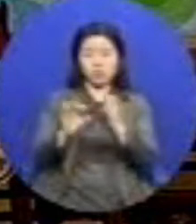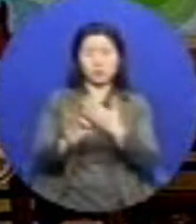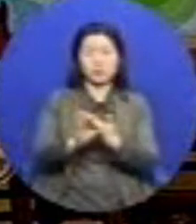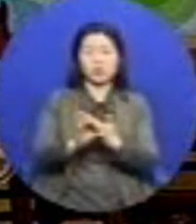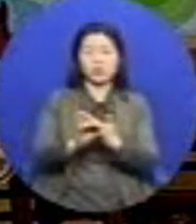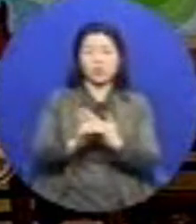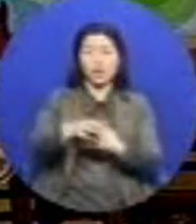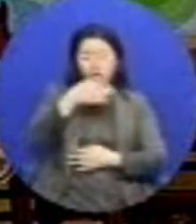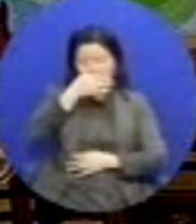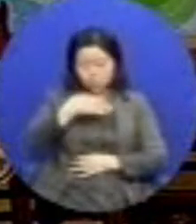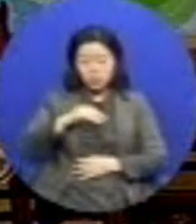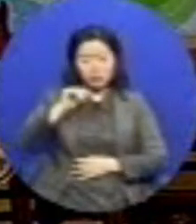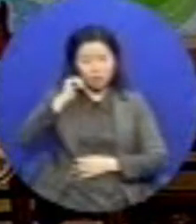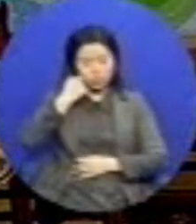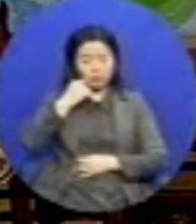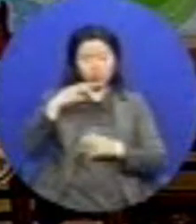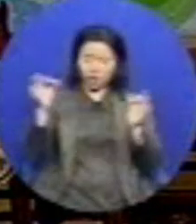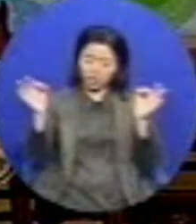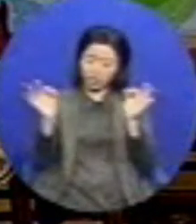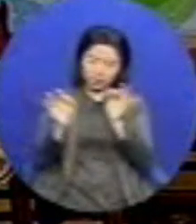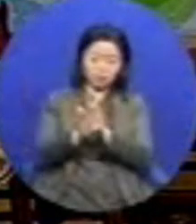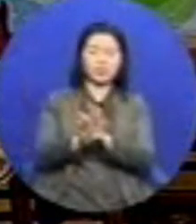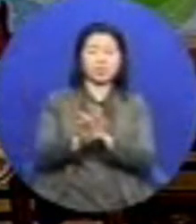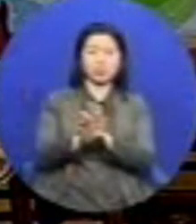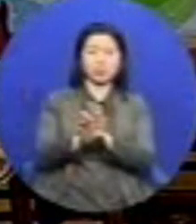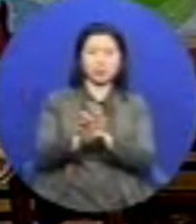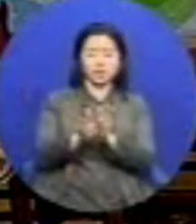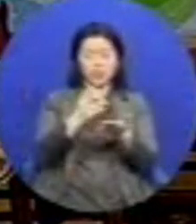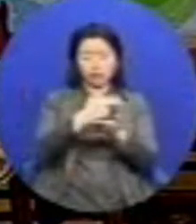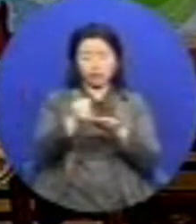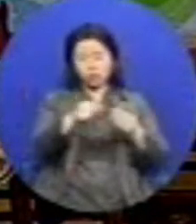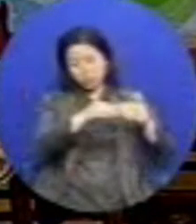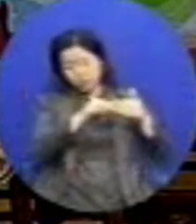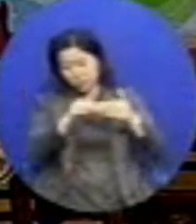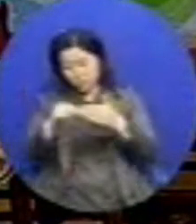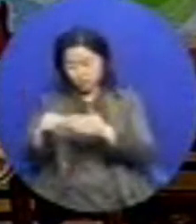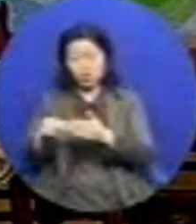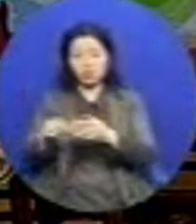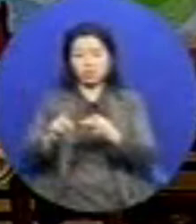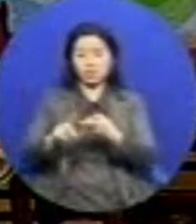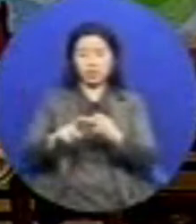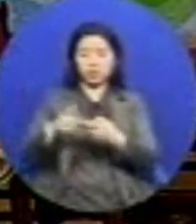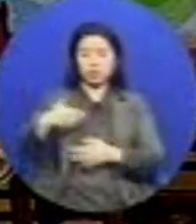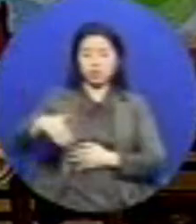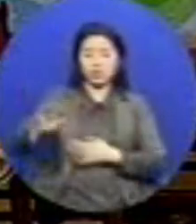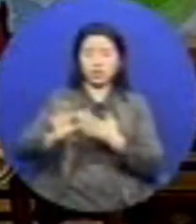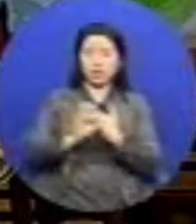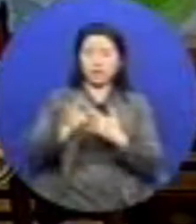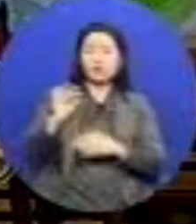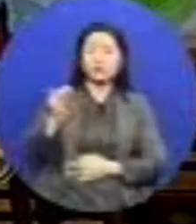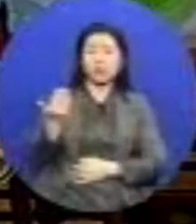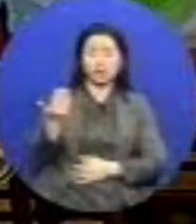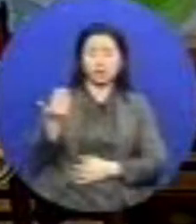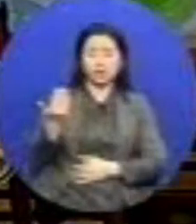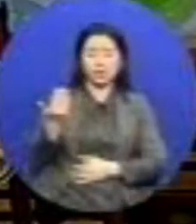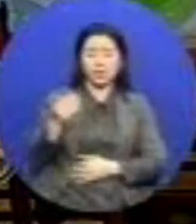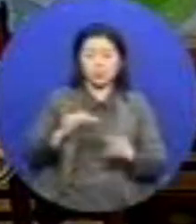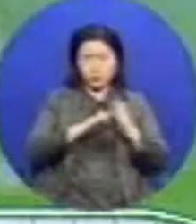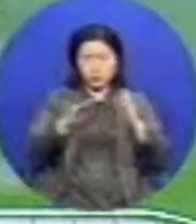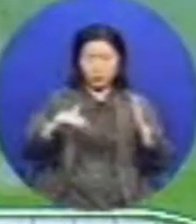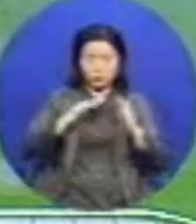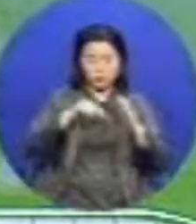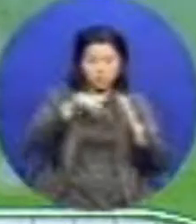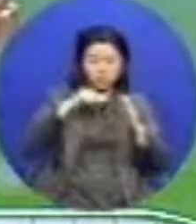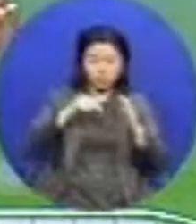다 없어져요 주님이 이끄시는 대로 가면 되요 여러분의 가정 생활의 기가막힌 일들이 많아도